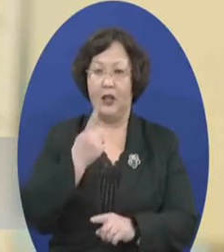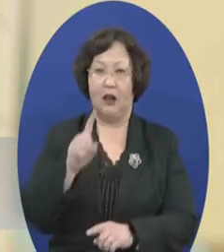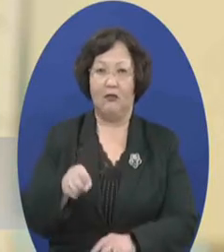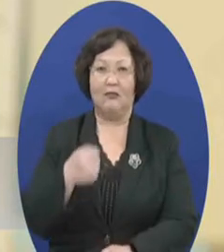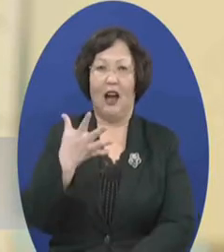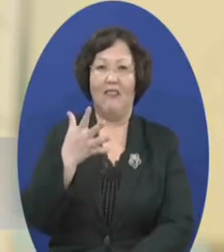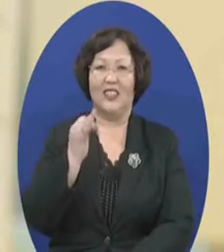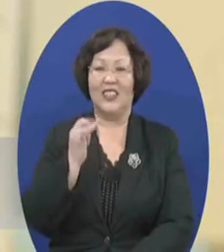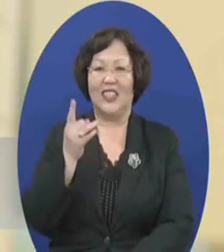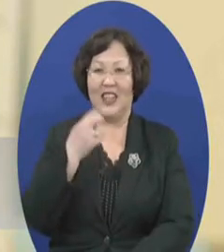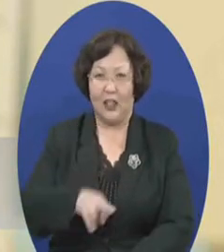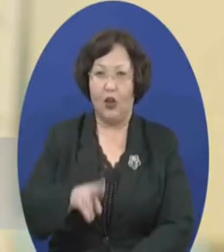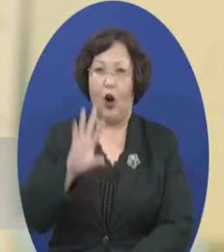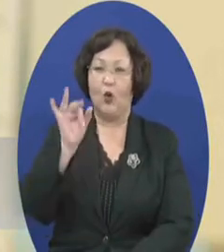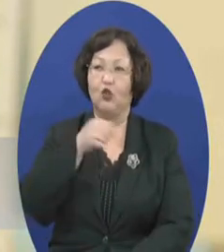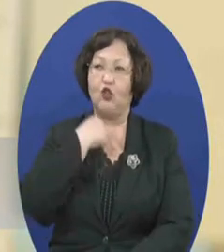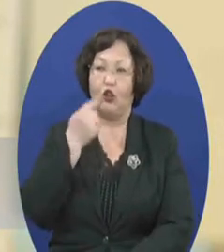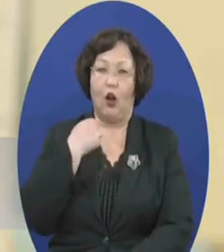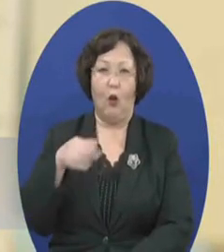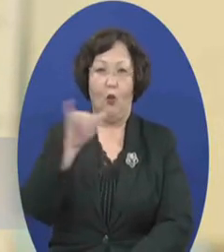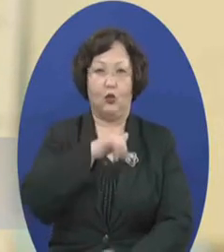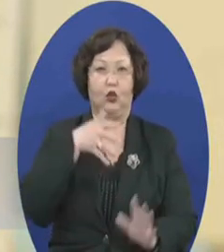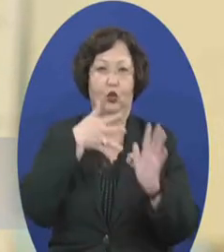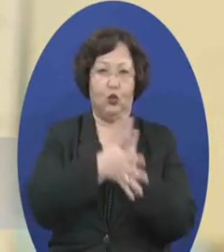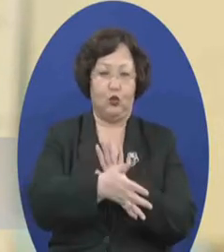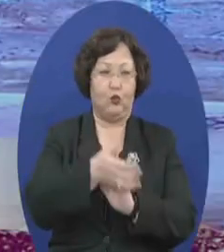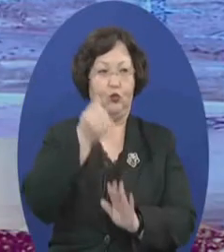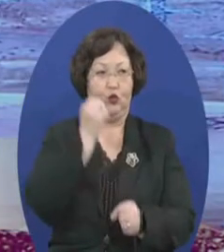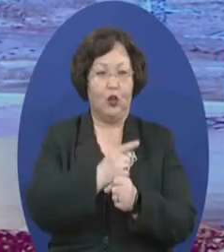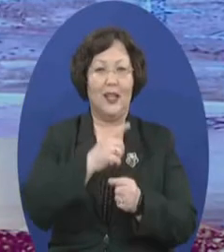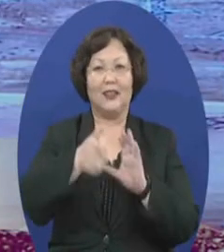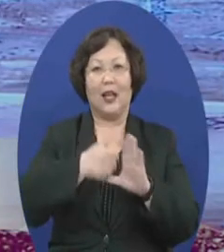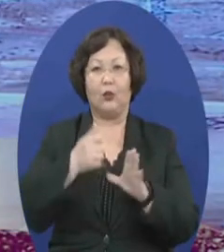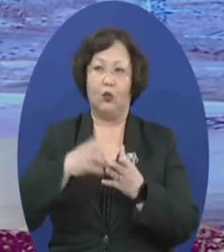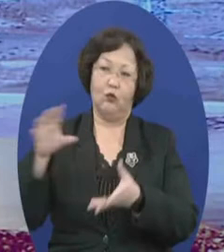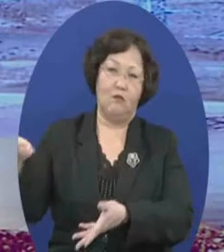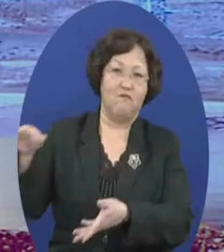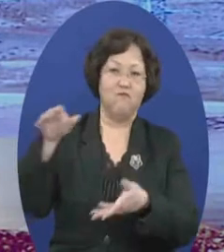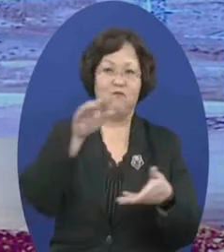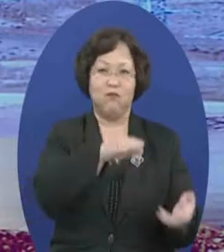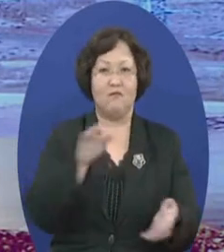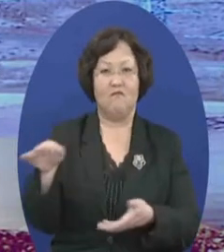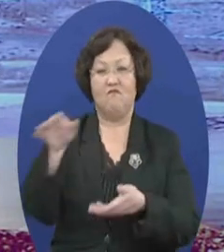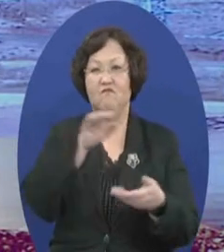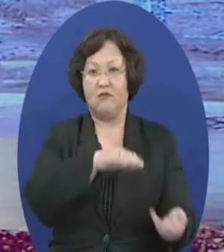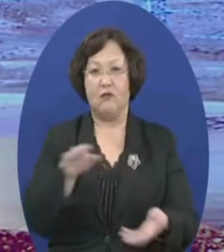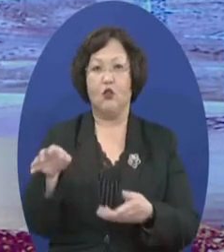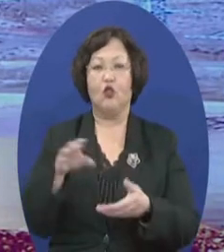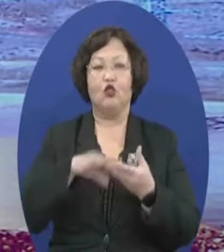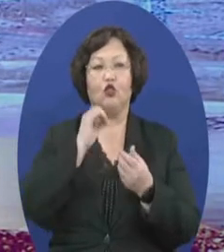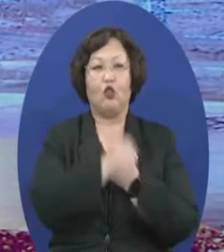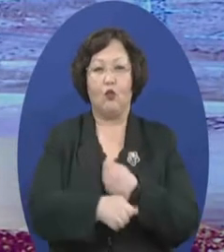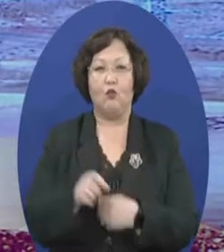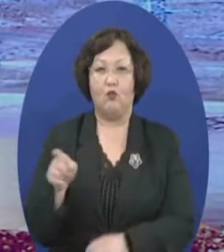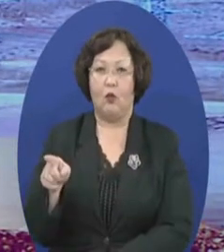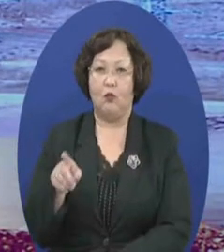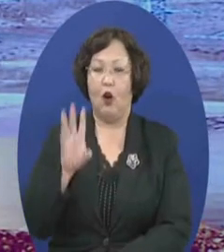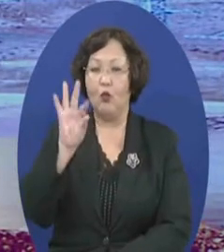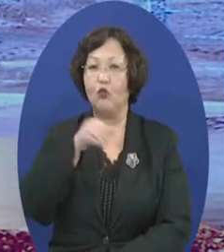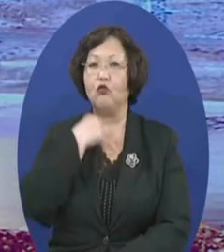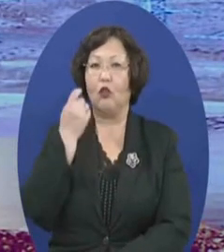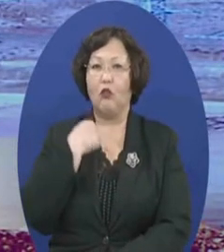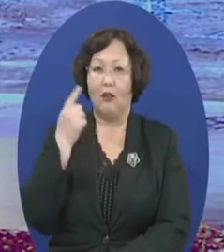1.5 ихнэд төгрөгийн хөдөлгөөс одоо улсын төсөв шууд татвар төлж байгаа юм. Тэгэхээр оюут толгоон ордоос өнгөрсөн